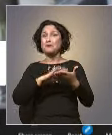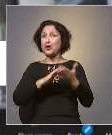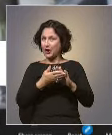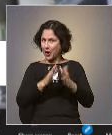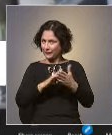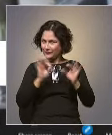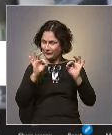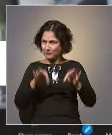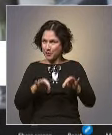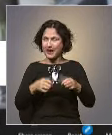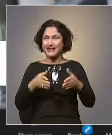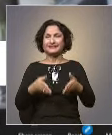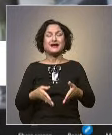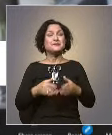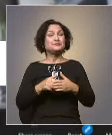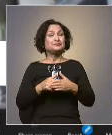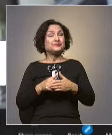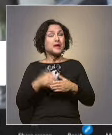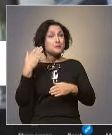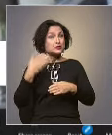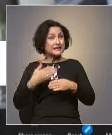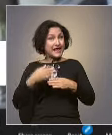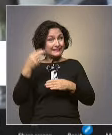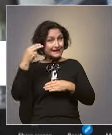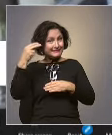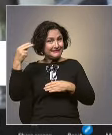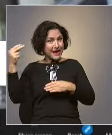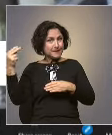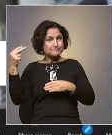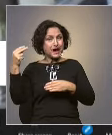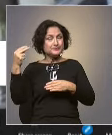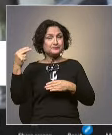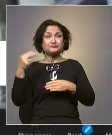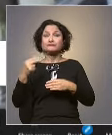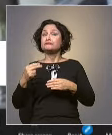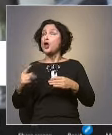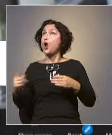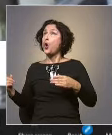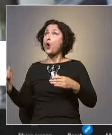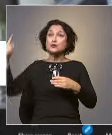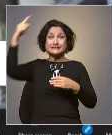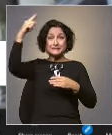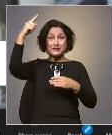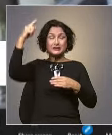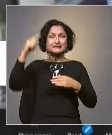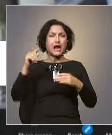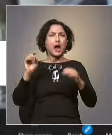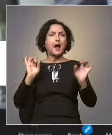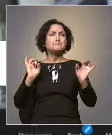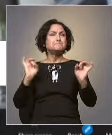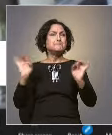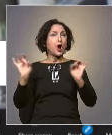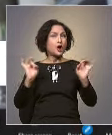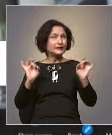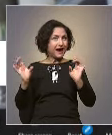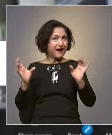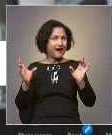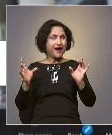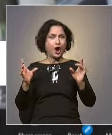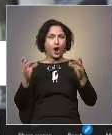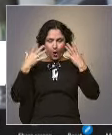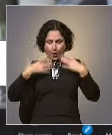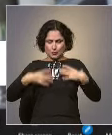И последната тема е космическа мода. тенденции в космическите костюми